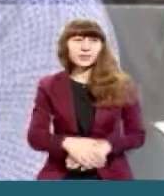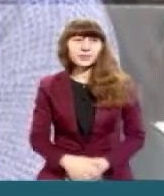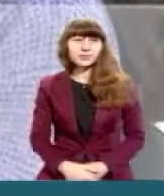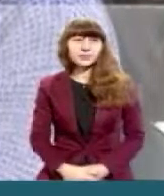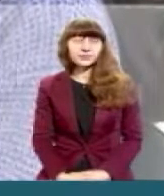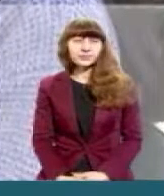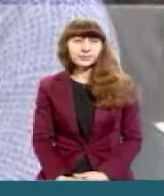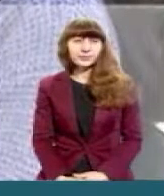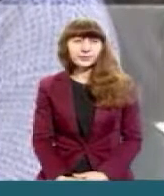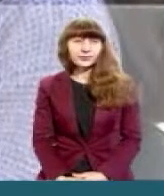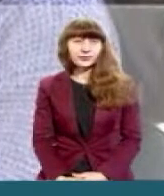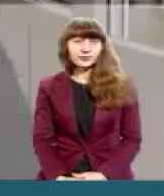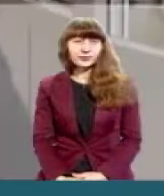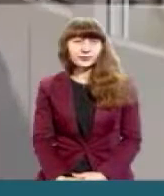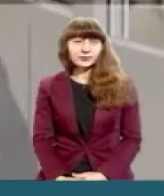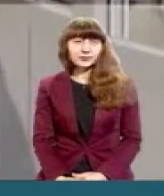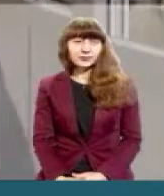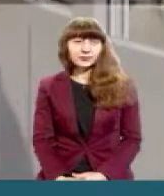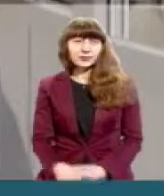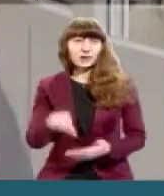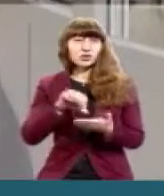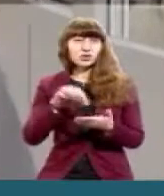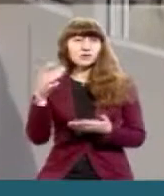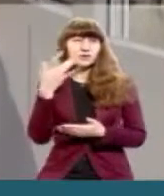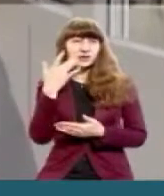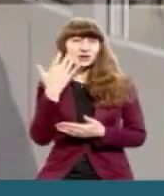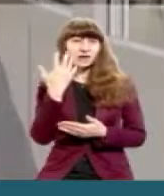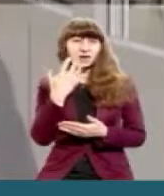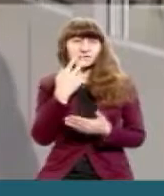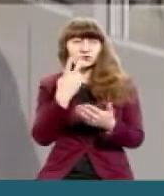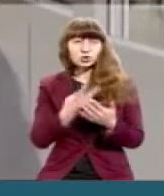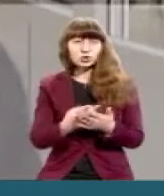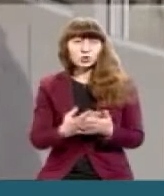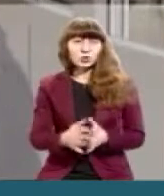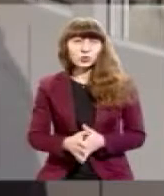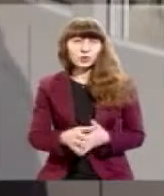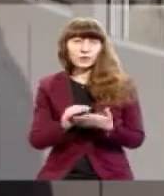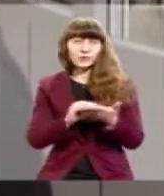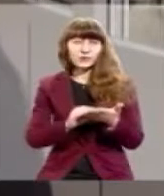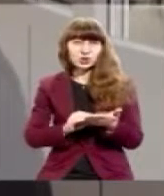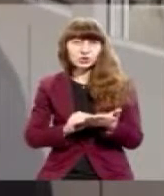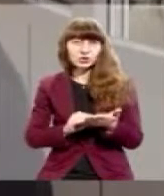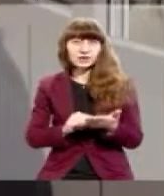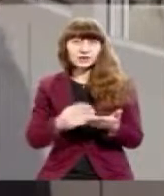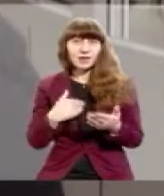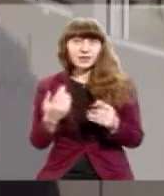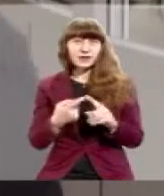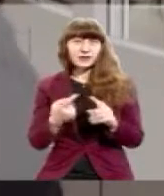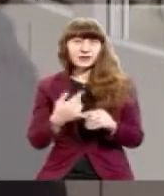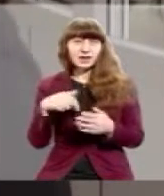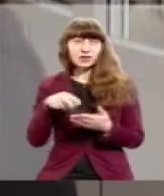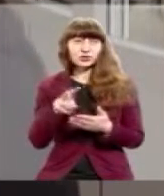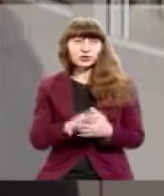чем должен обладать волонтер. Участвую я всегда, когда вижу, нам пишут, я такая, все, я первая, я